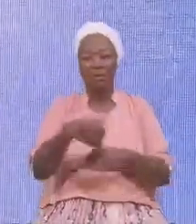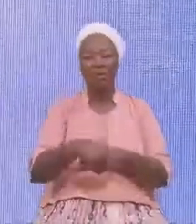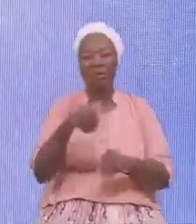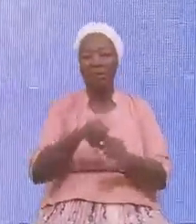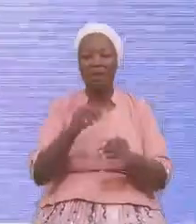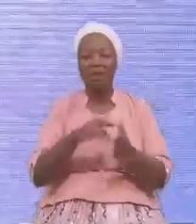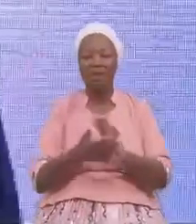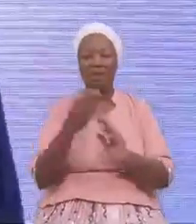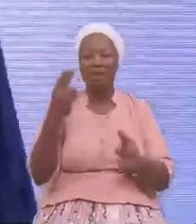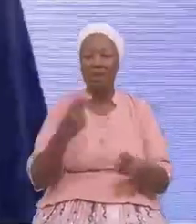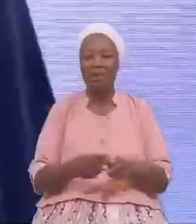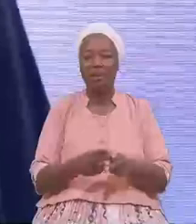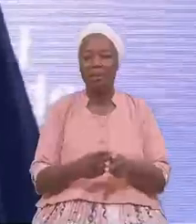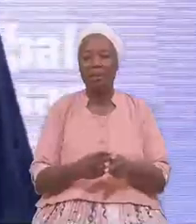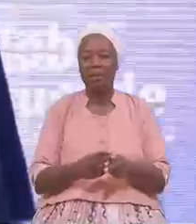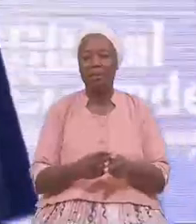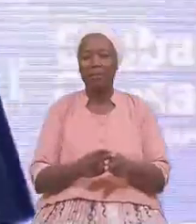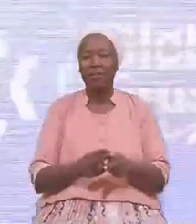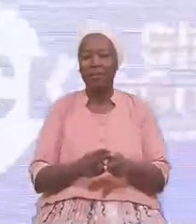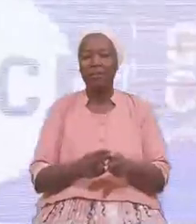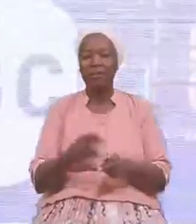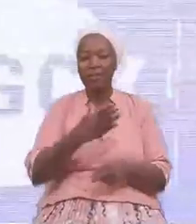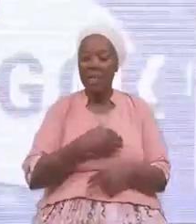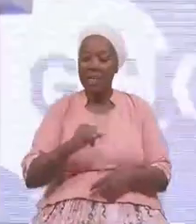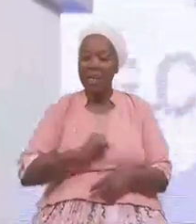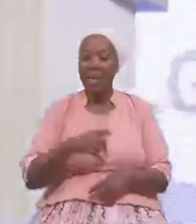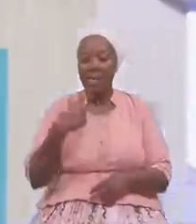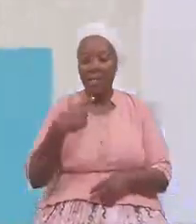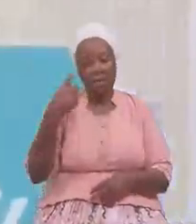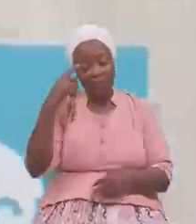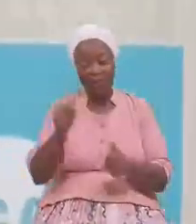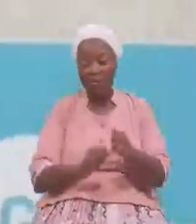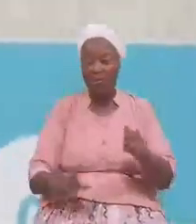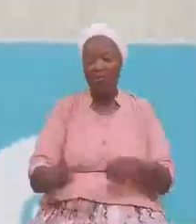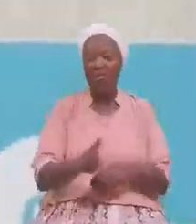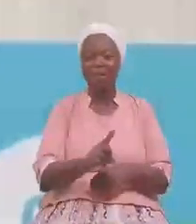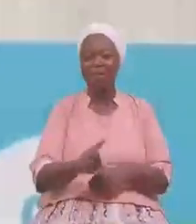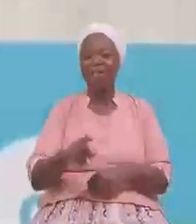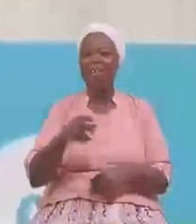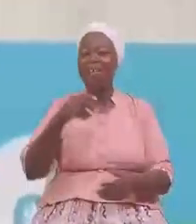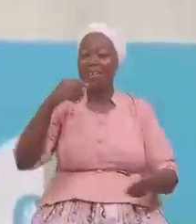Jésus. Et je dis pour chacun, Amen.